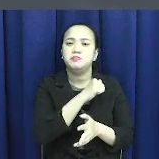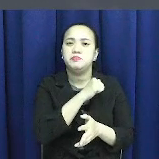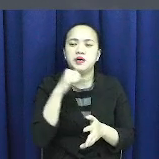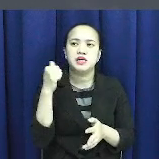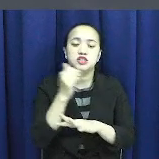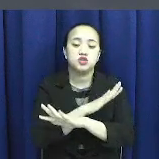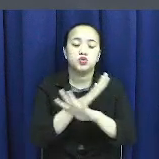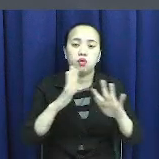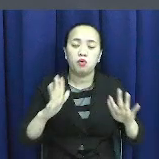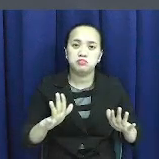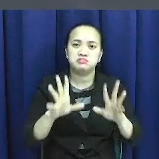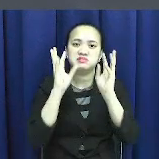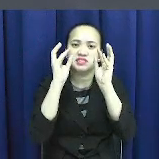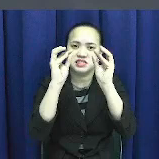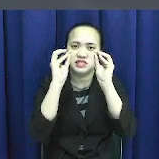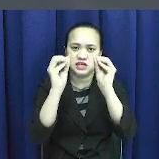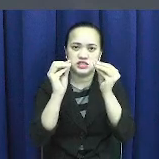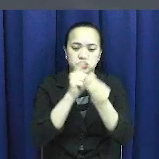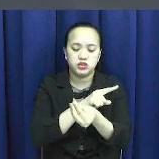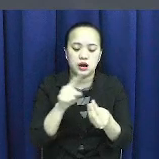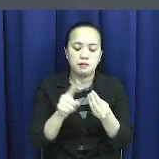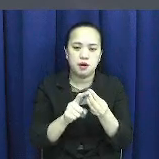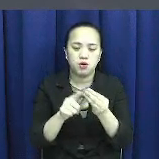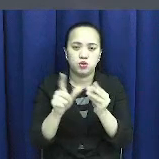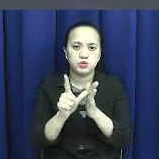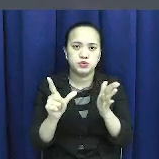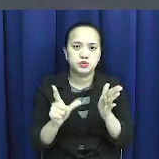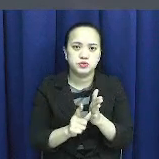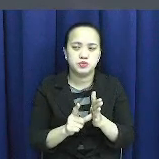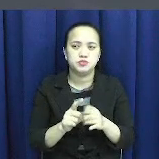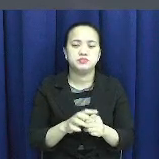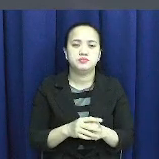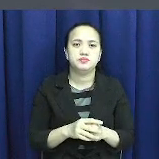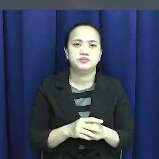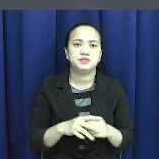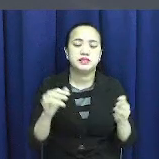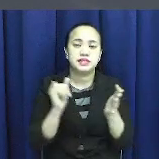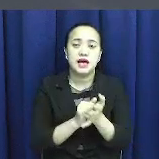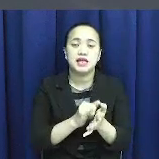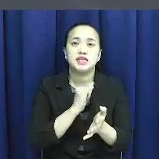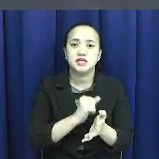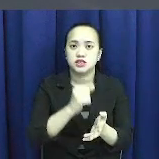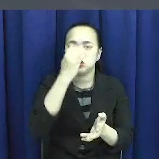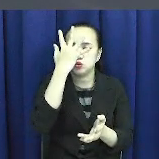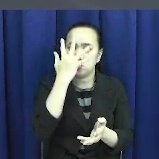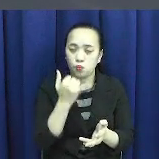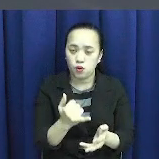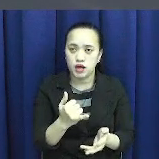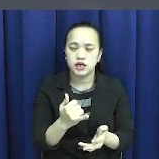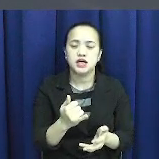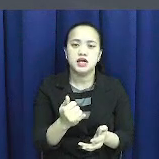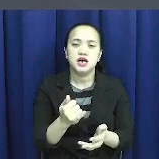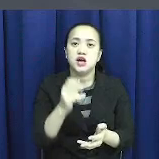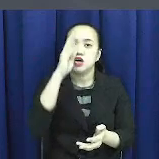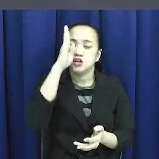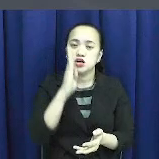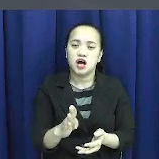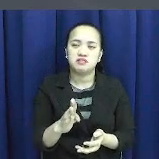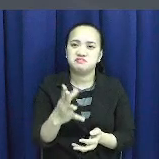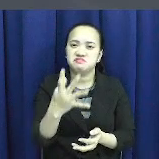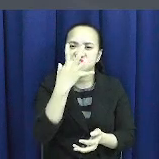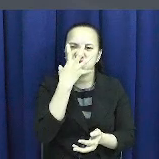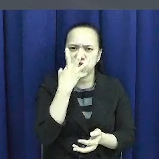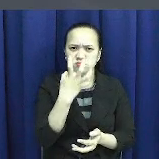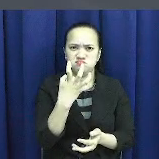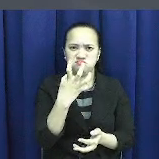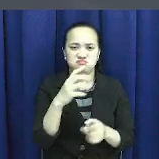religious leaders, hindi na sila tumatalima doon sa aking kautusan. So yung mga tao ngayon na nakapakinig sa preaching ni Jeremiah, nagalit